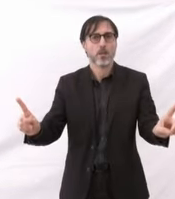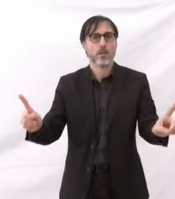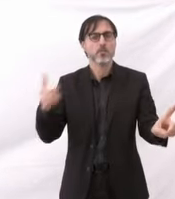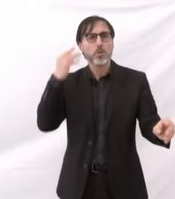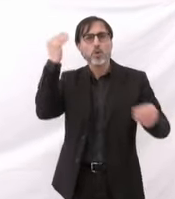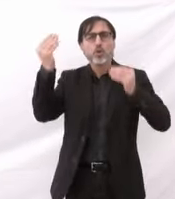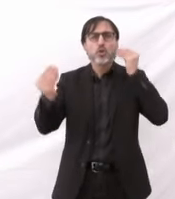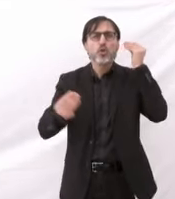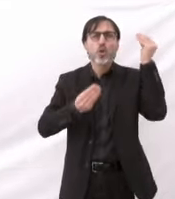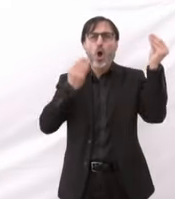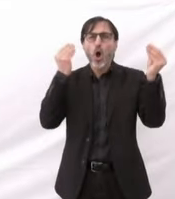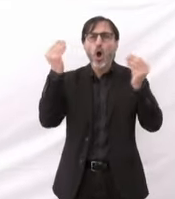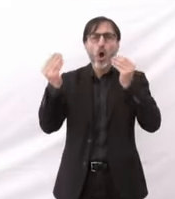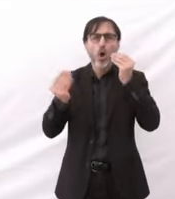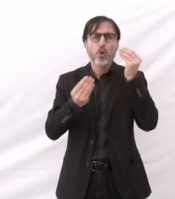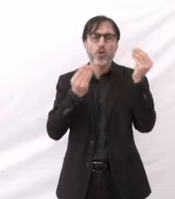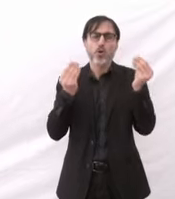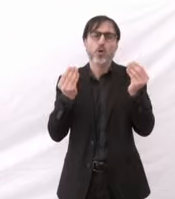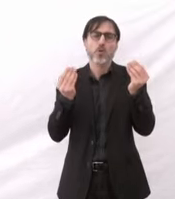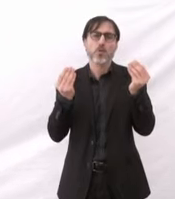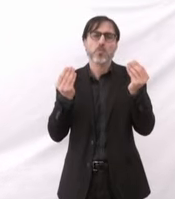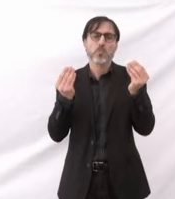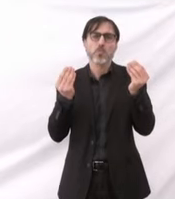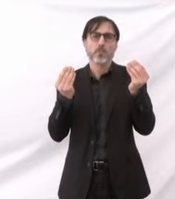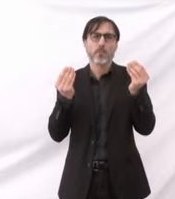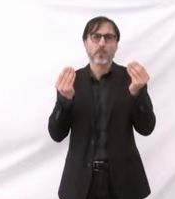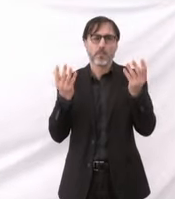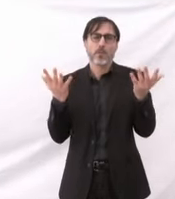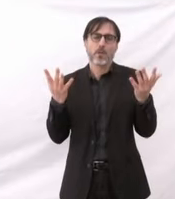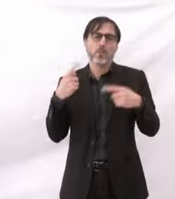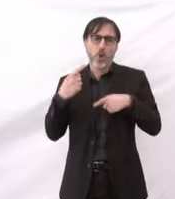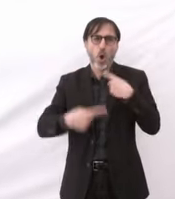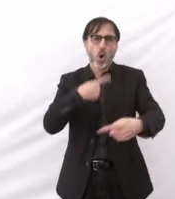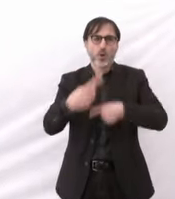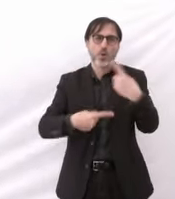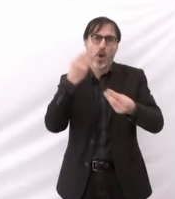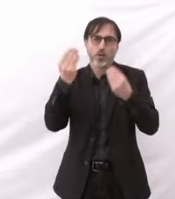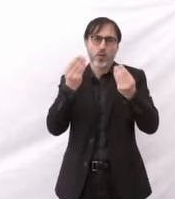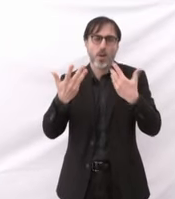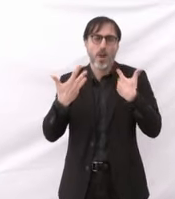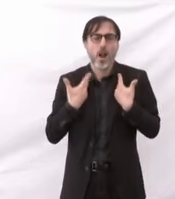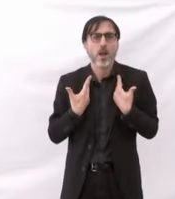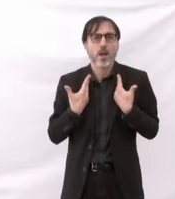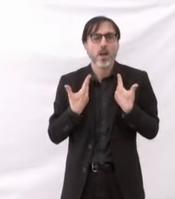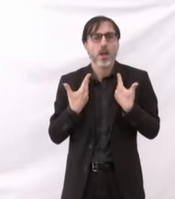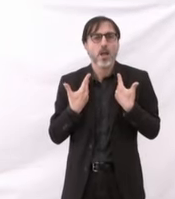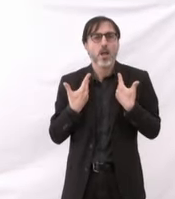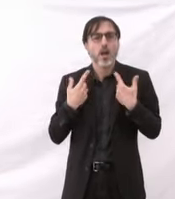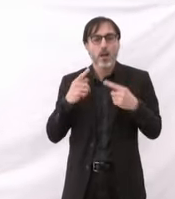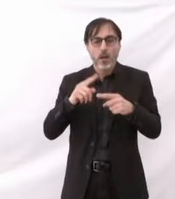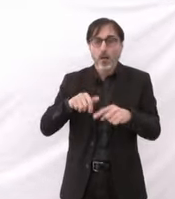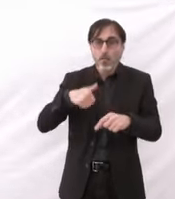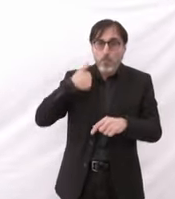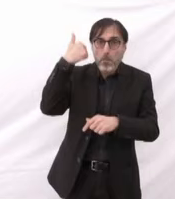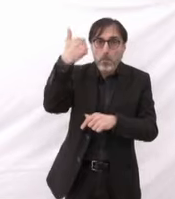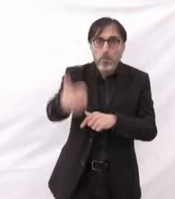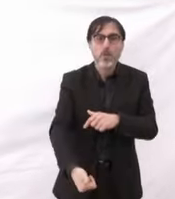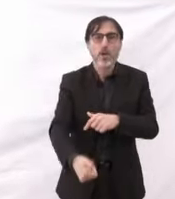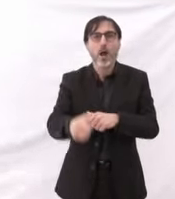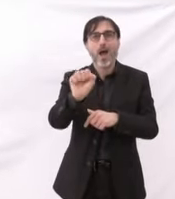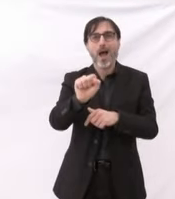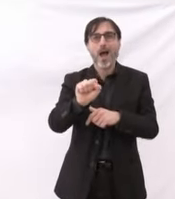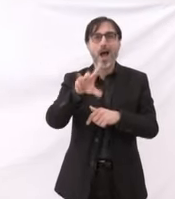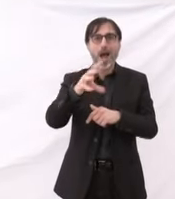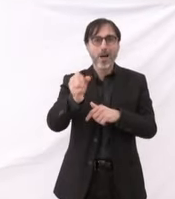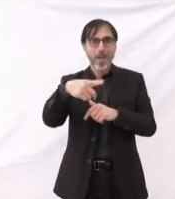sogno, e lasciatemi continuare a sognare. Il prossimo anno il gruppo Abele,